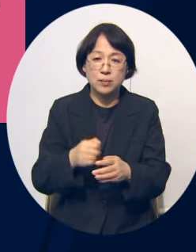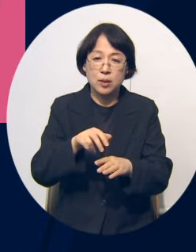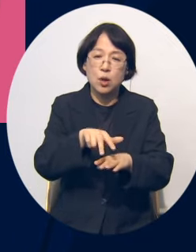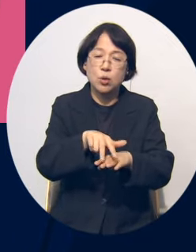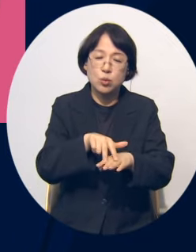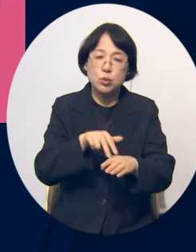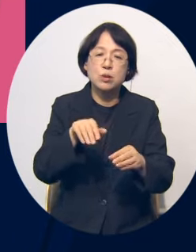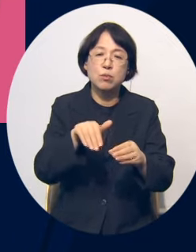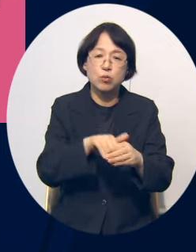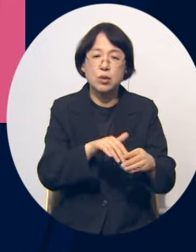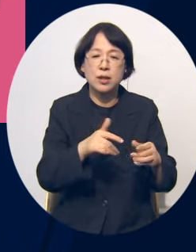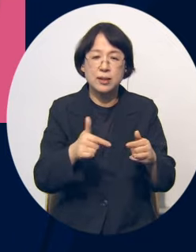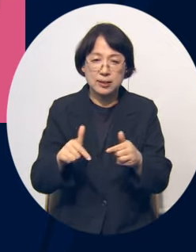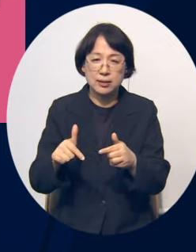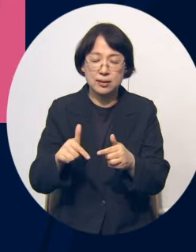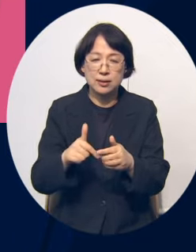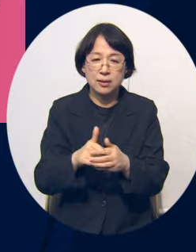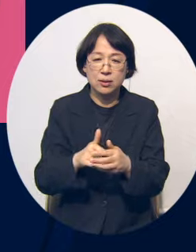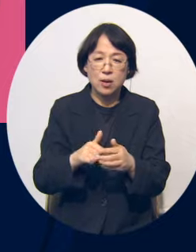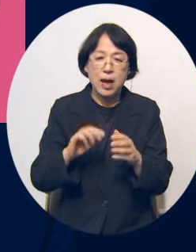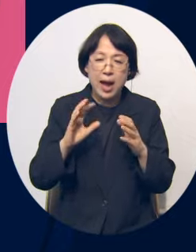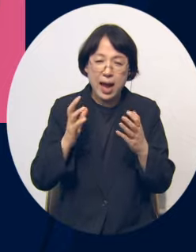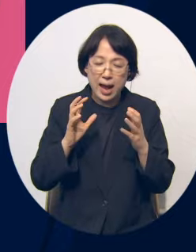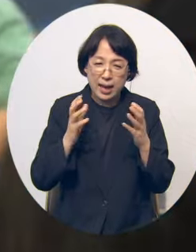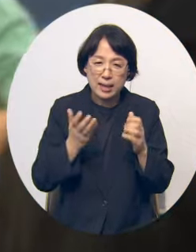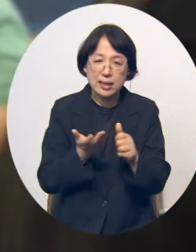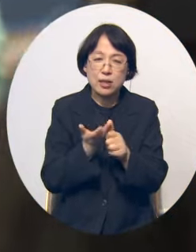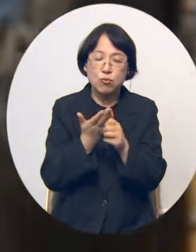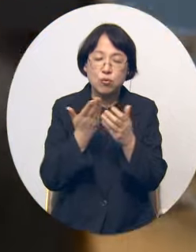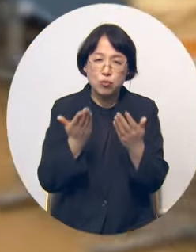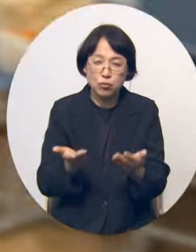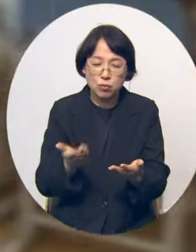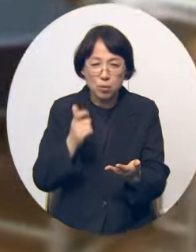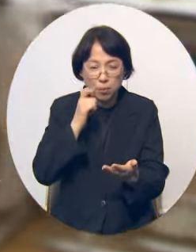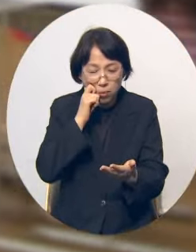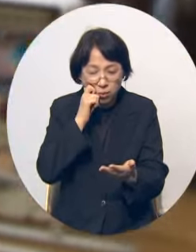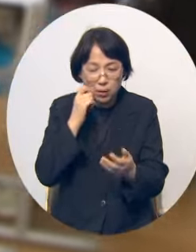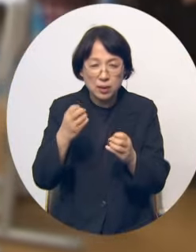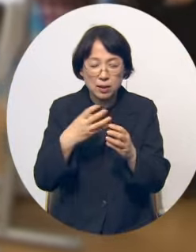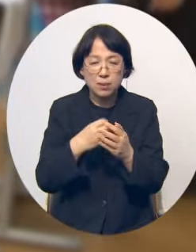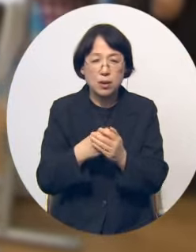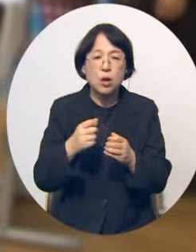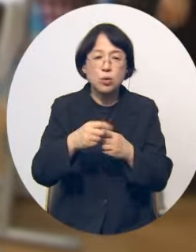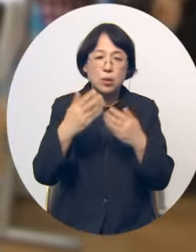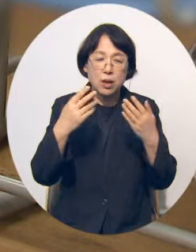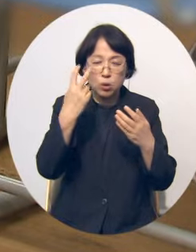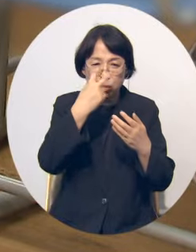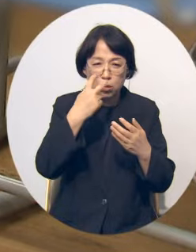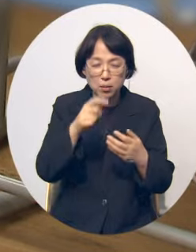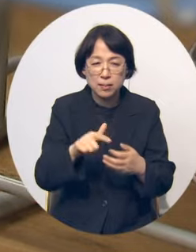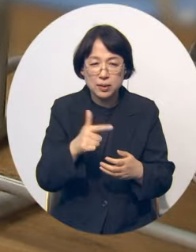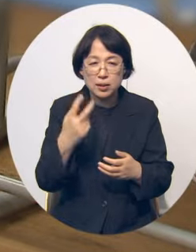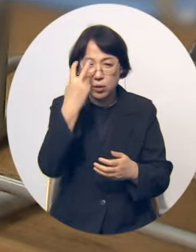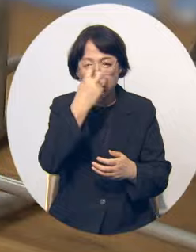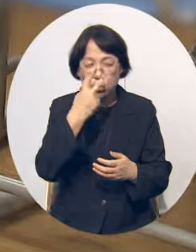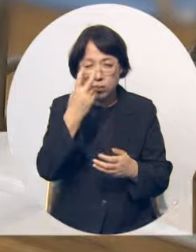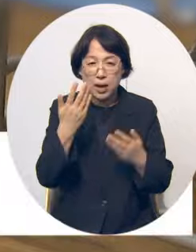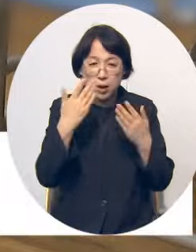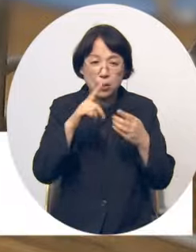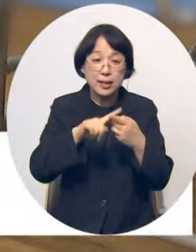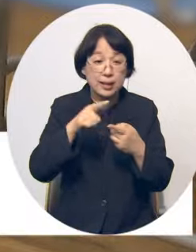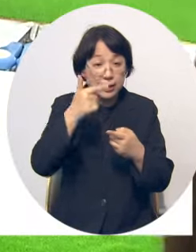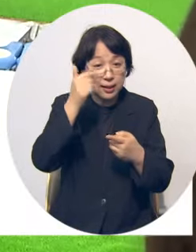등으로 육아휴직을 쓰지 못한다고 답했습니다. 자녀를 둔 부모는 초등학교 돌봄기관인 늘봄학교에 대한 기대감이